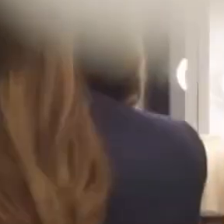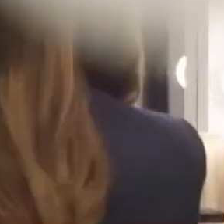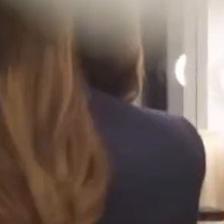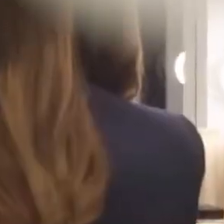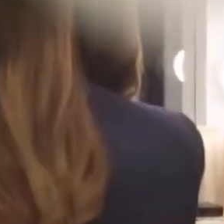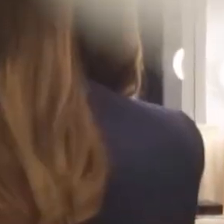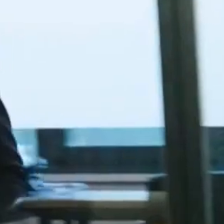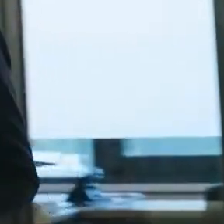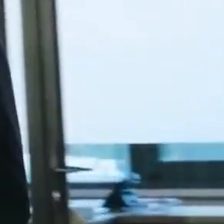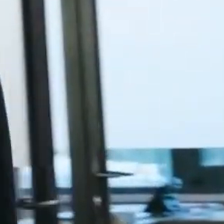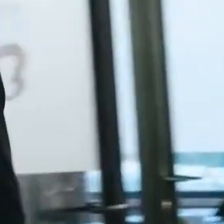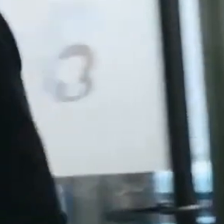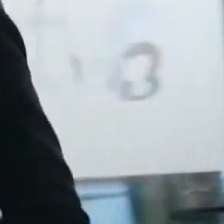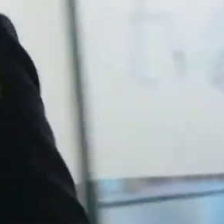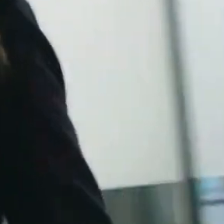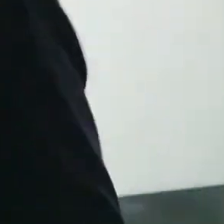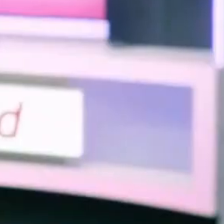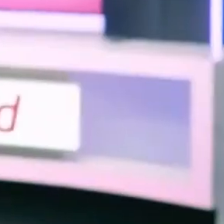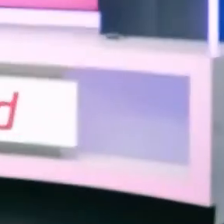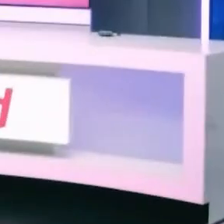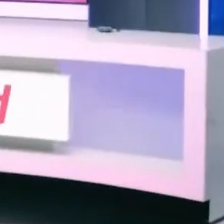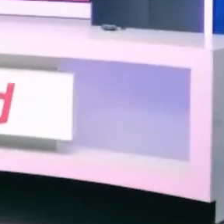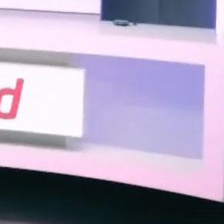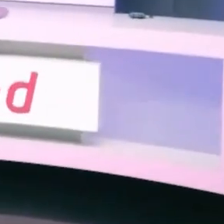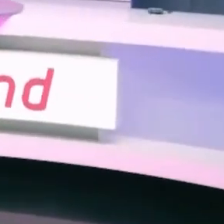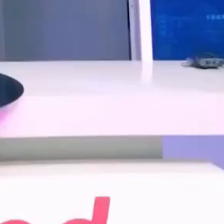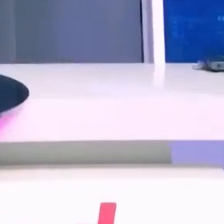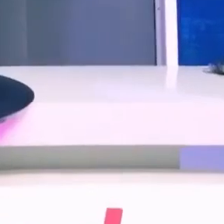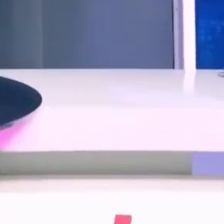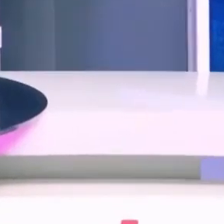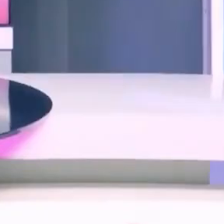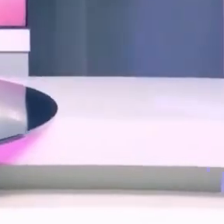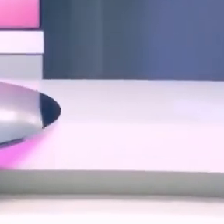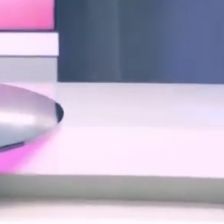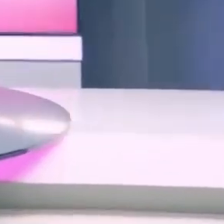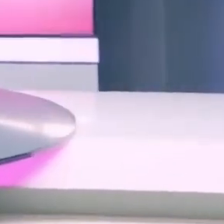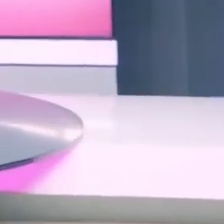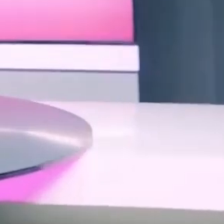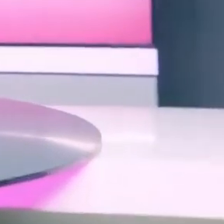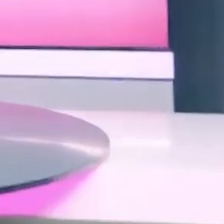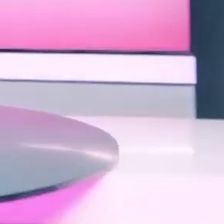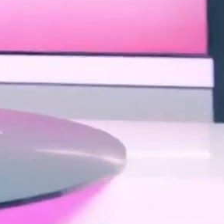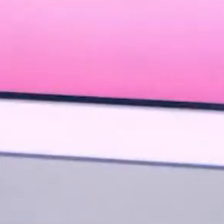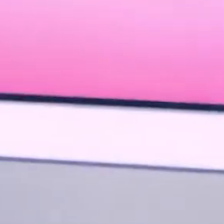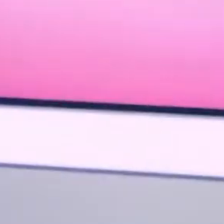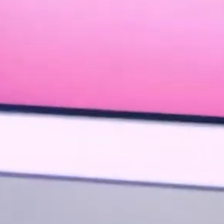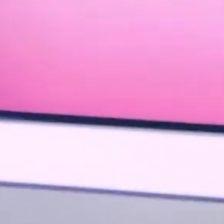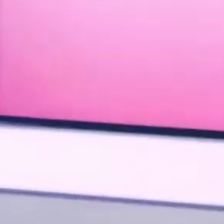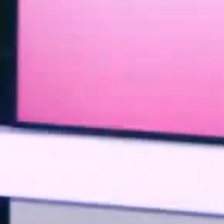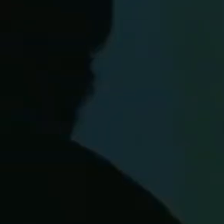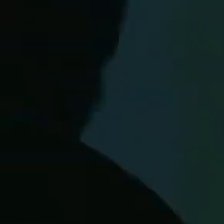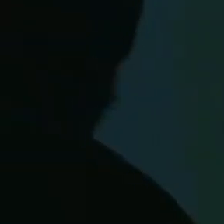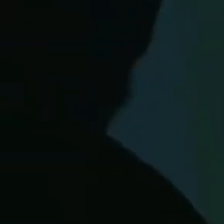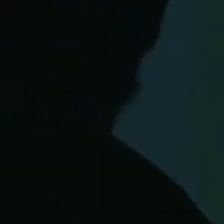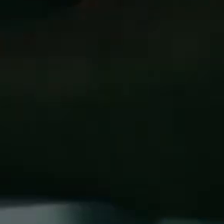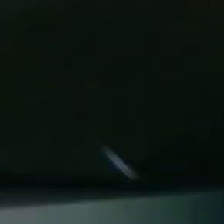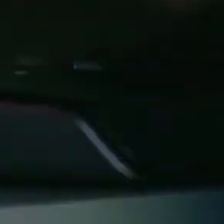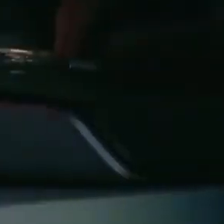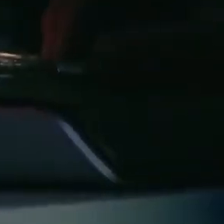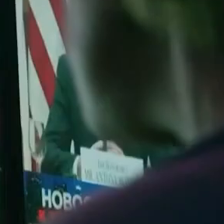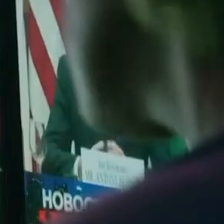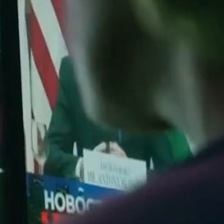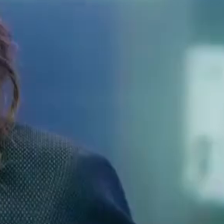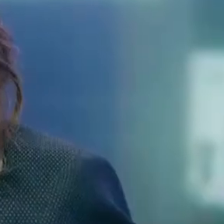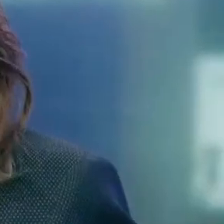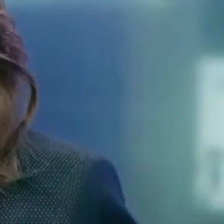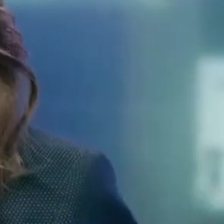la 19 fix ești gata pentru cel mai important buletin de știri al zilei Angela gonța îi spune bună seara